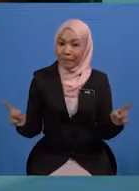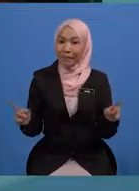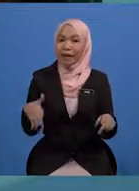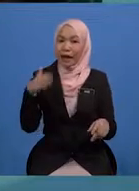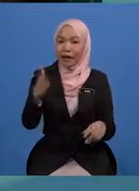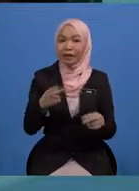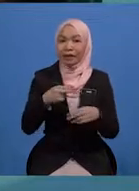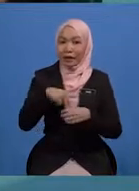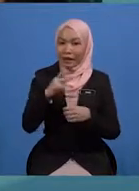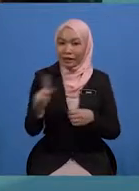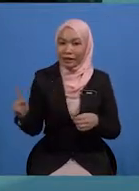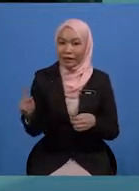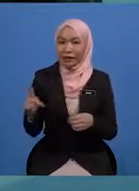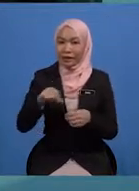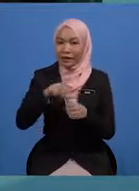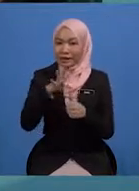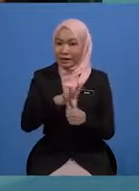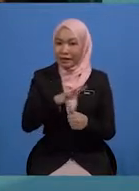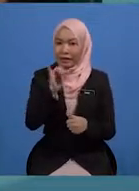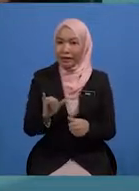yang spontan dan dramatik.